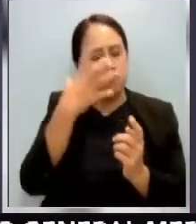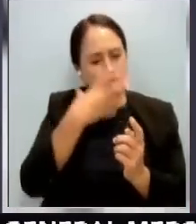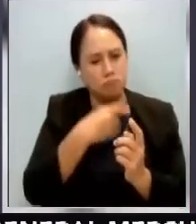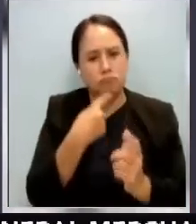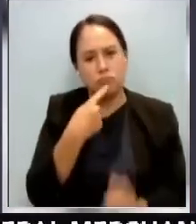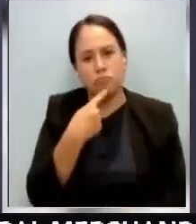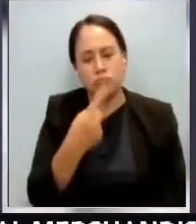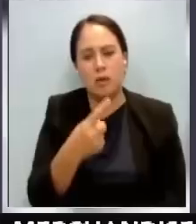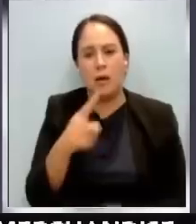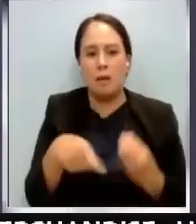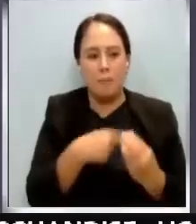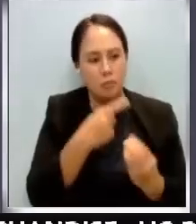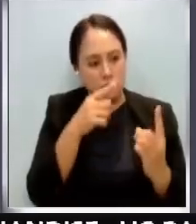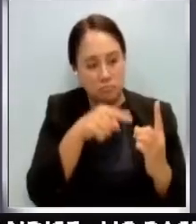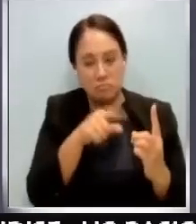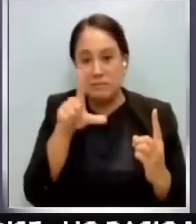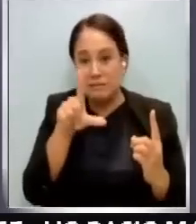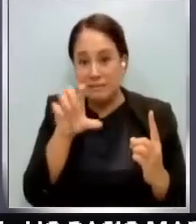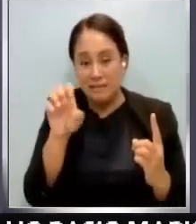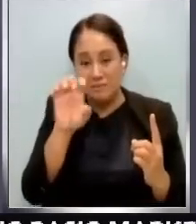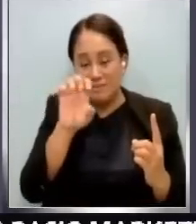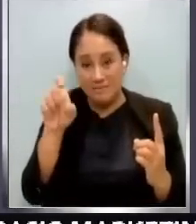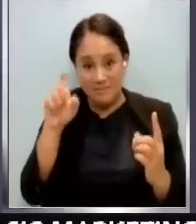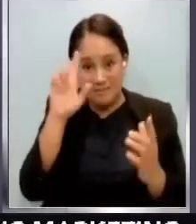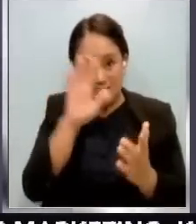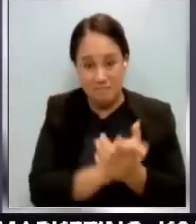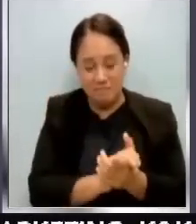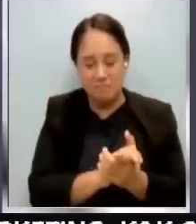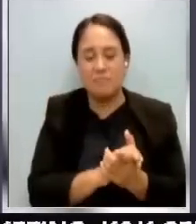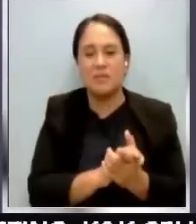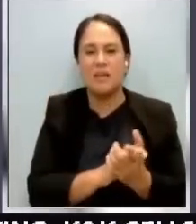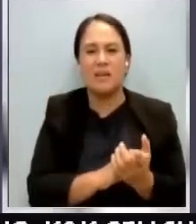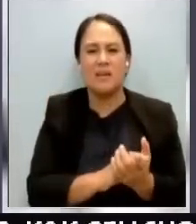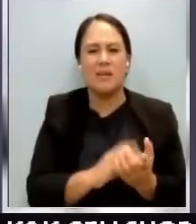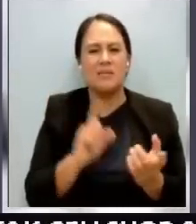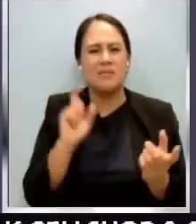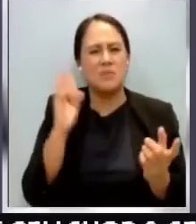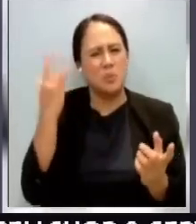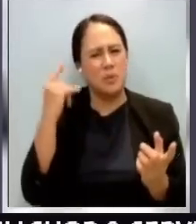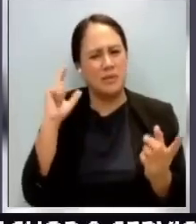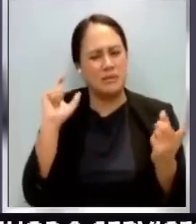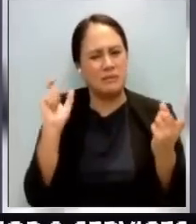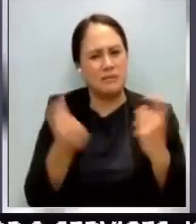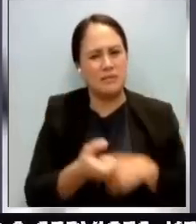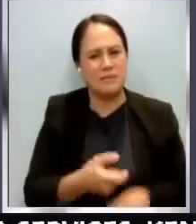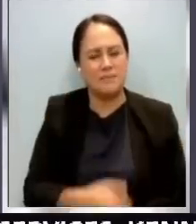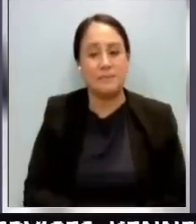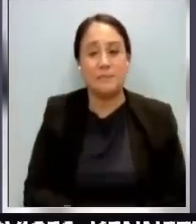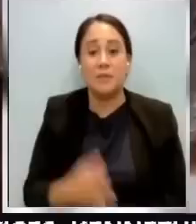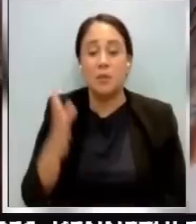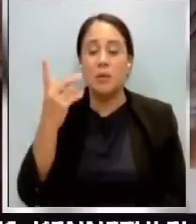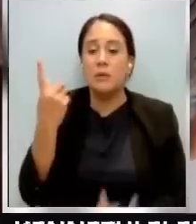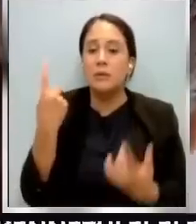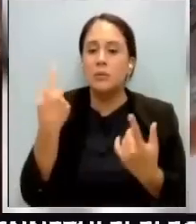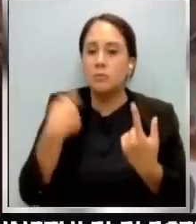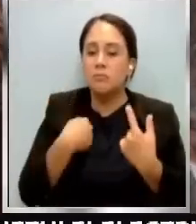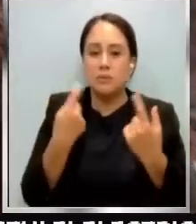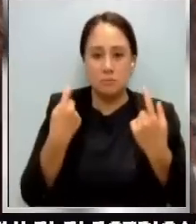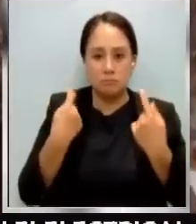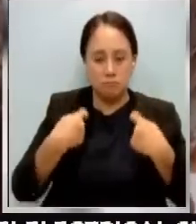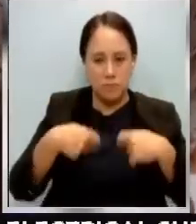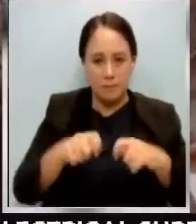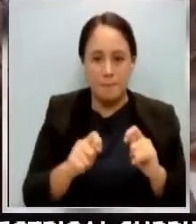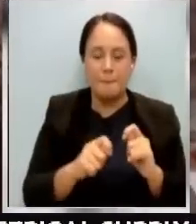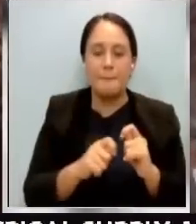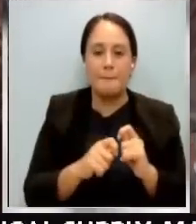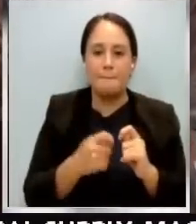Lee O'Brien. And what has changed? Yeah, kasi tinatry ko pa na baka sakaling